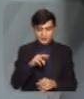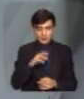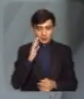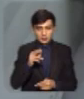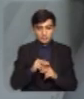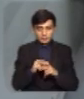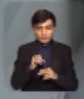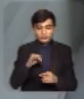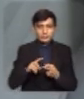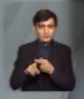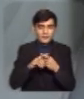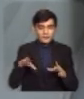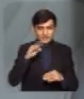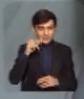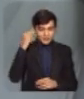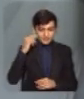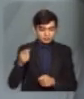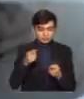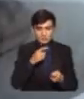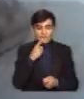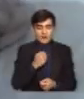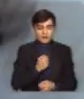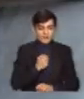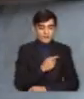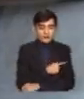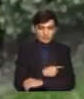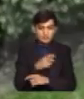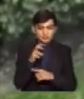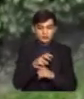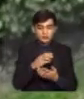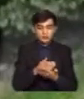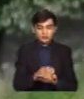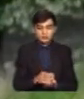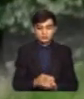вспышкой вируса со всего Китая прибывают военные врачи.